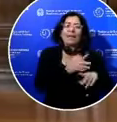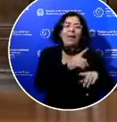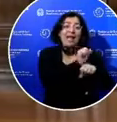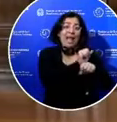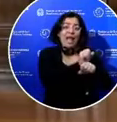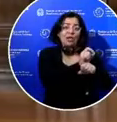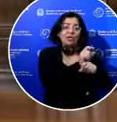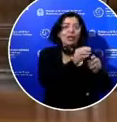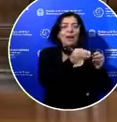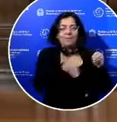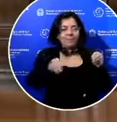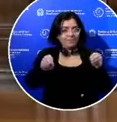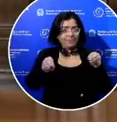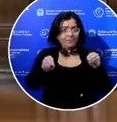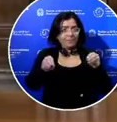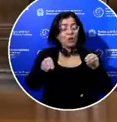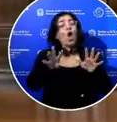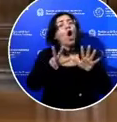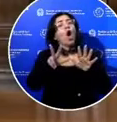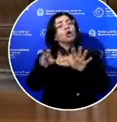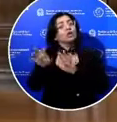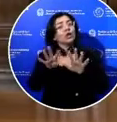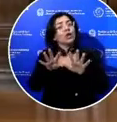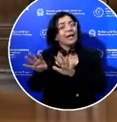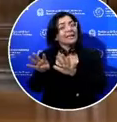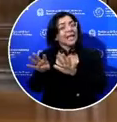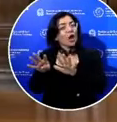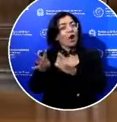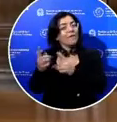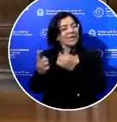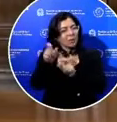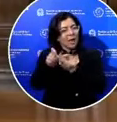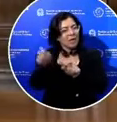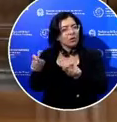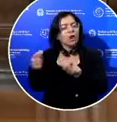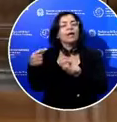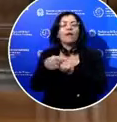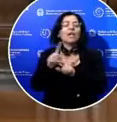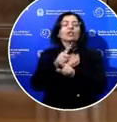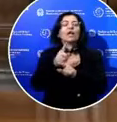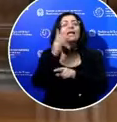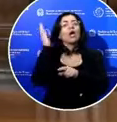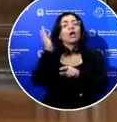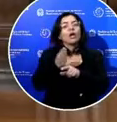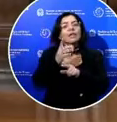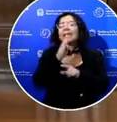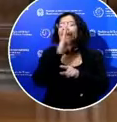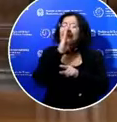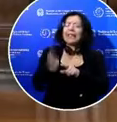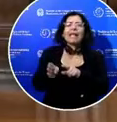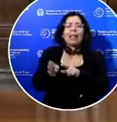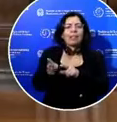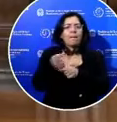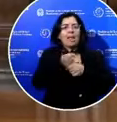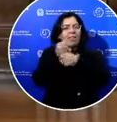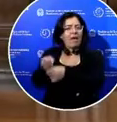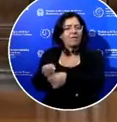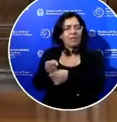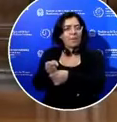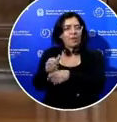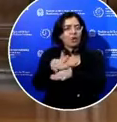altri 899 casi l'ordine di esecuzione è stato sospeso e sono stati direttamente affidati da un giudice